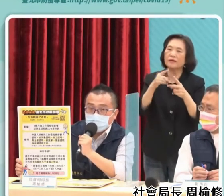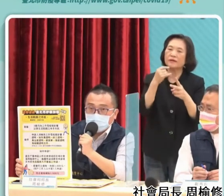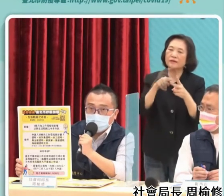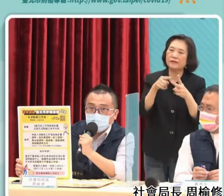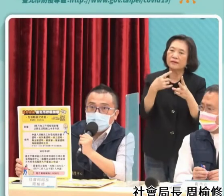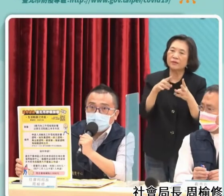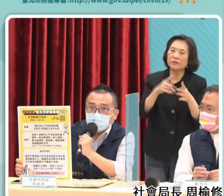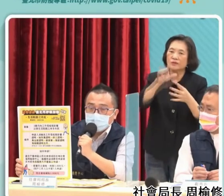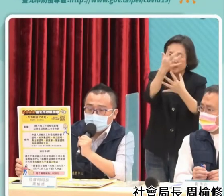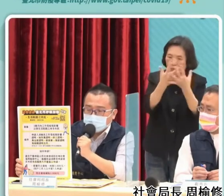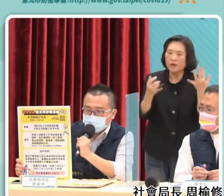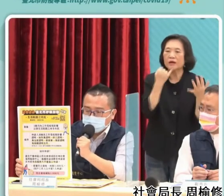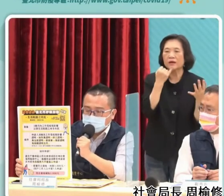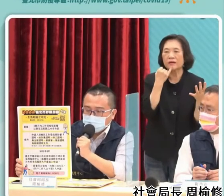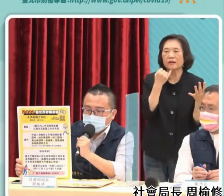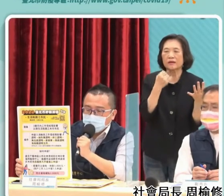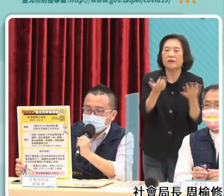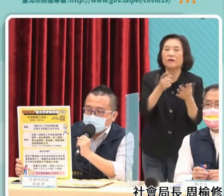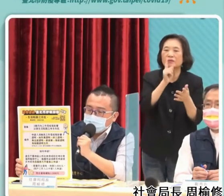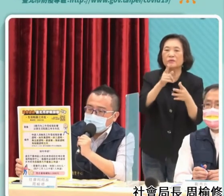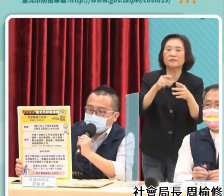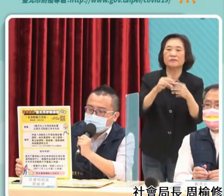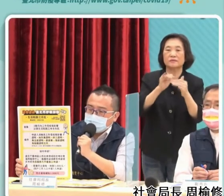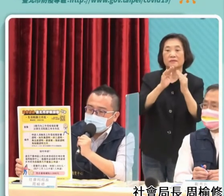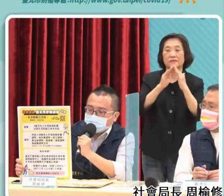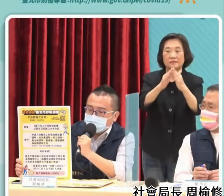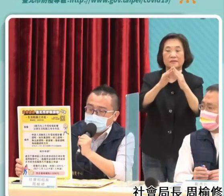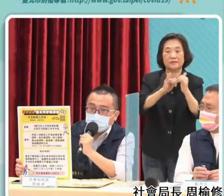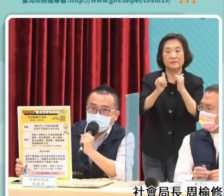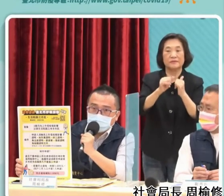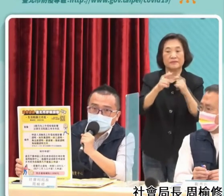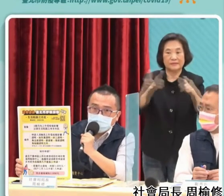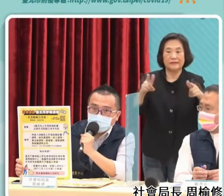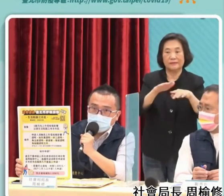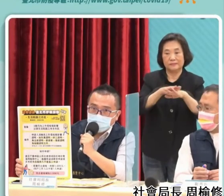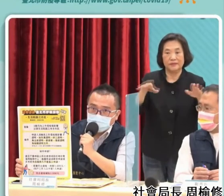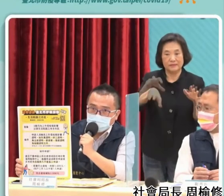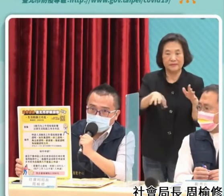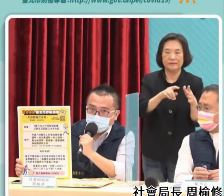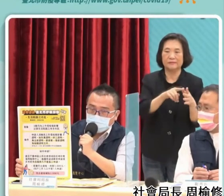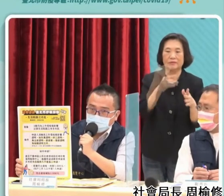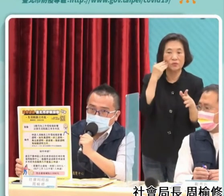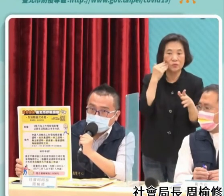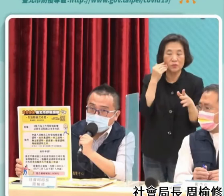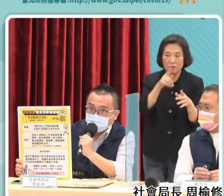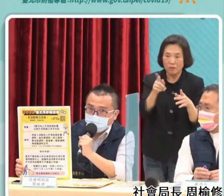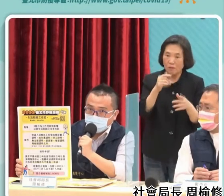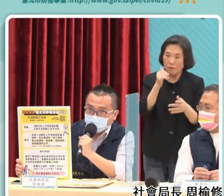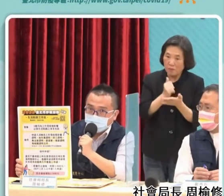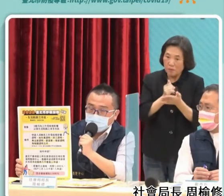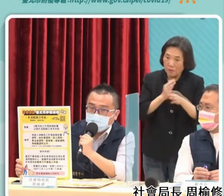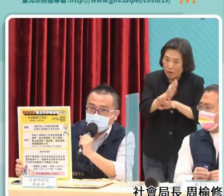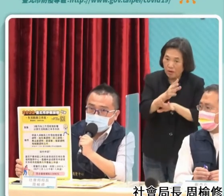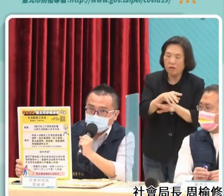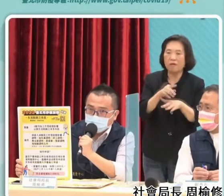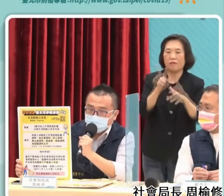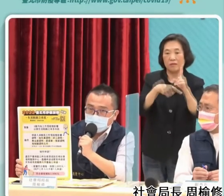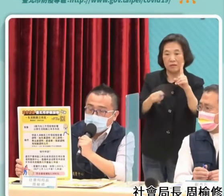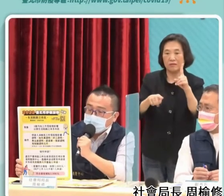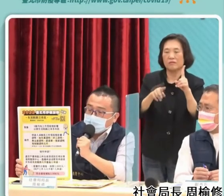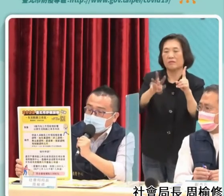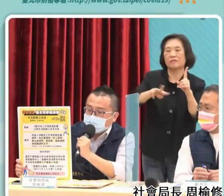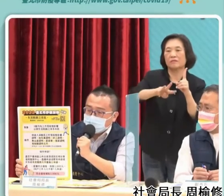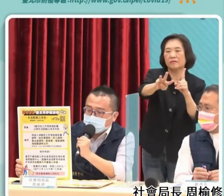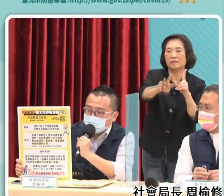务大平台，也可以线上申请。那么经审符合资格呢，每位是核发3000元，每位核发